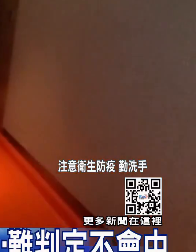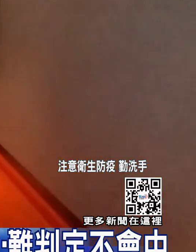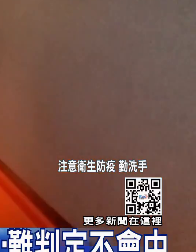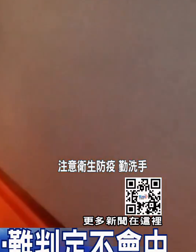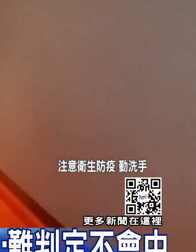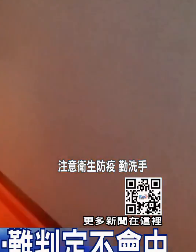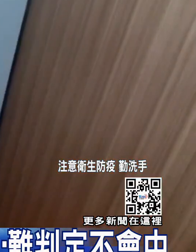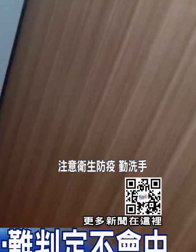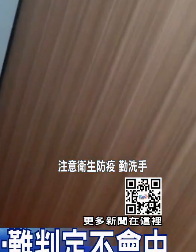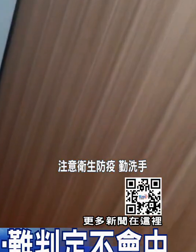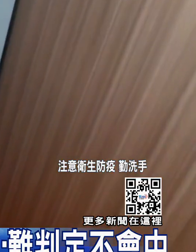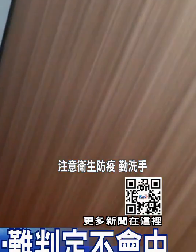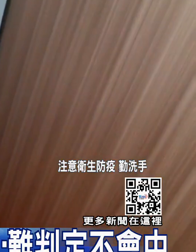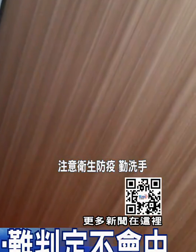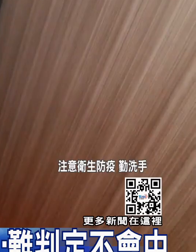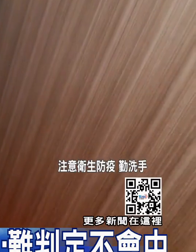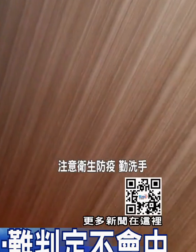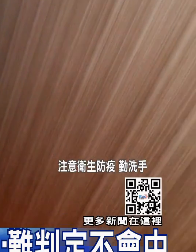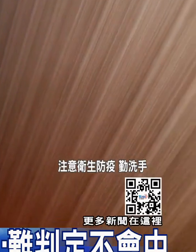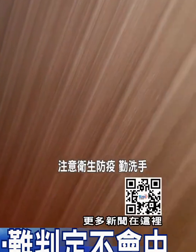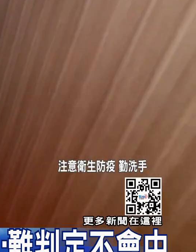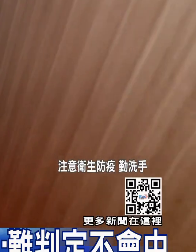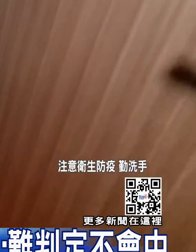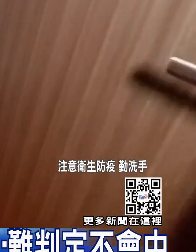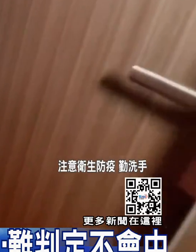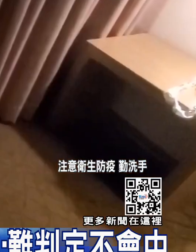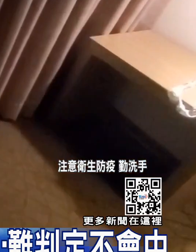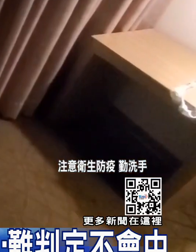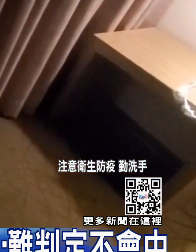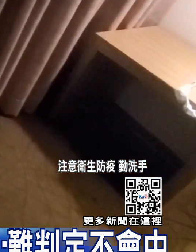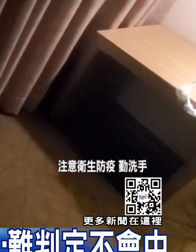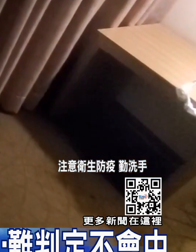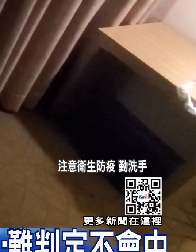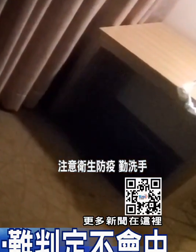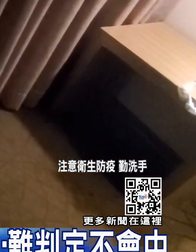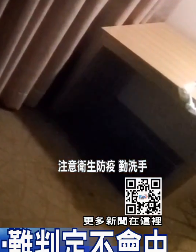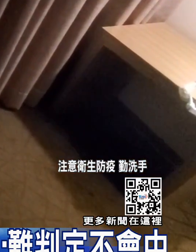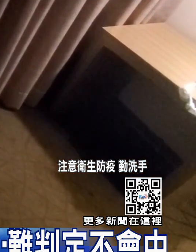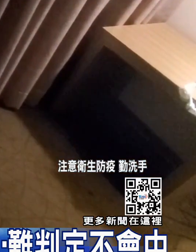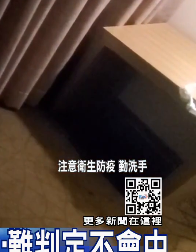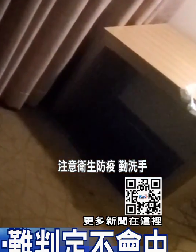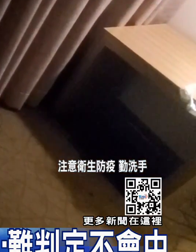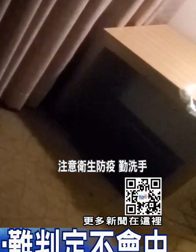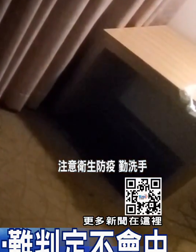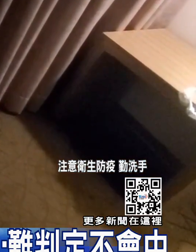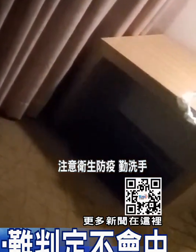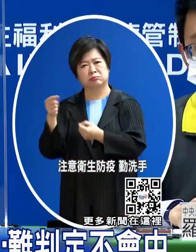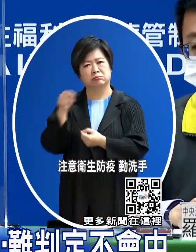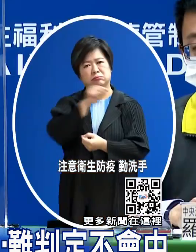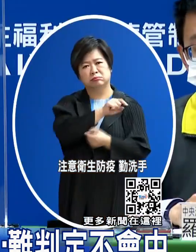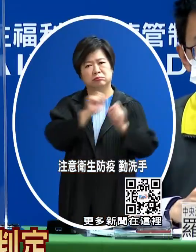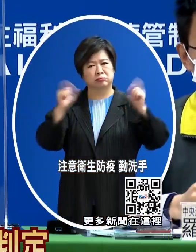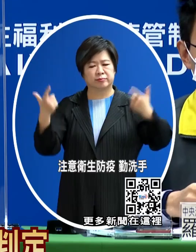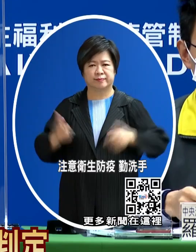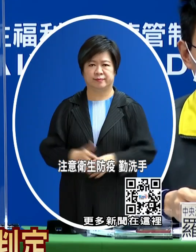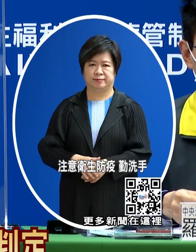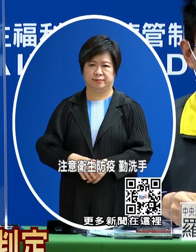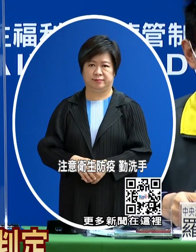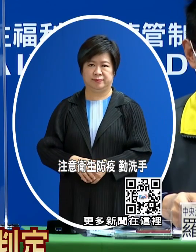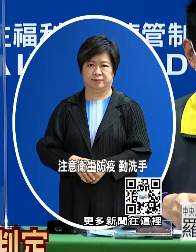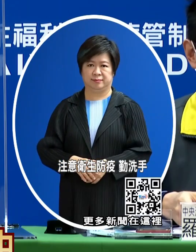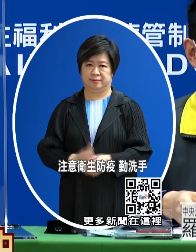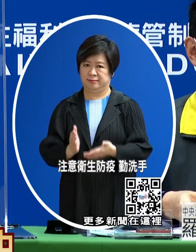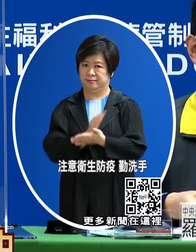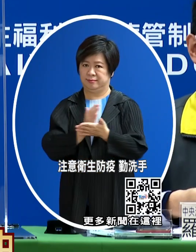集中检疫所，但有人质疑怎么同住家人算亲密接触，四口中唯独妈妈是阴性。 这也很难做